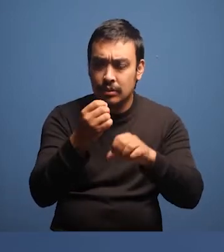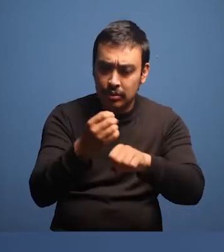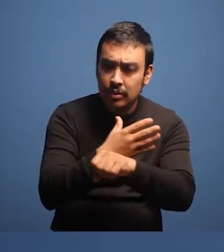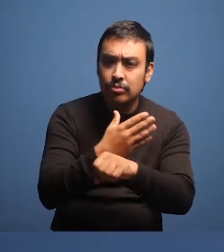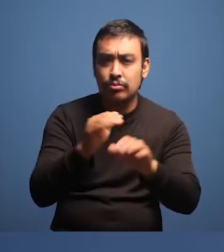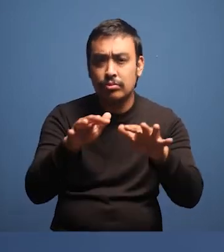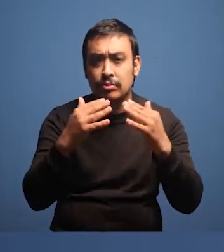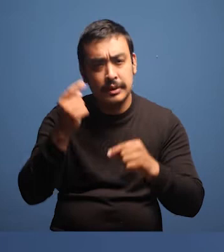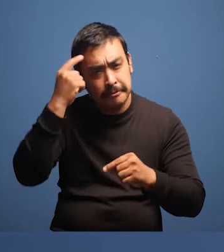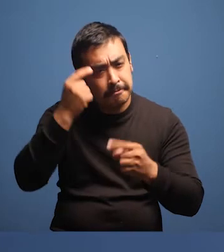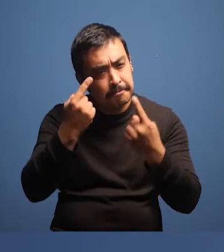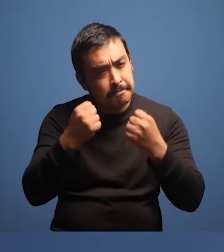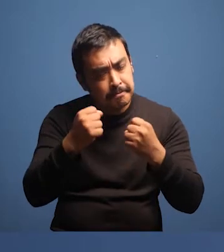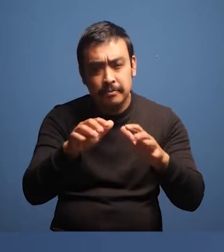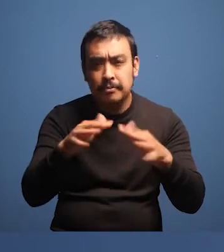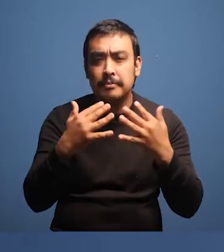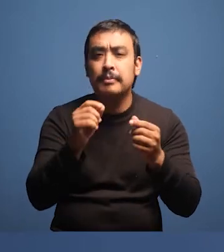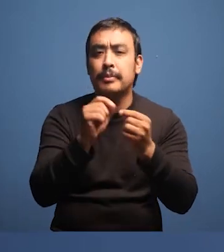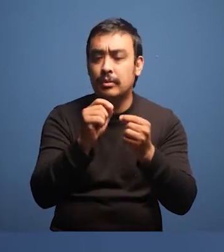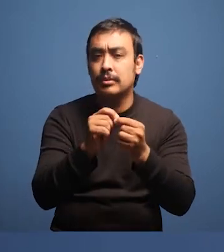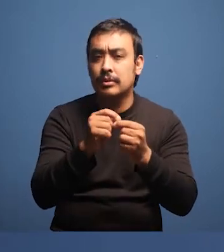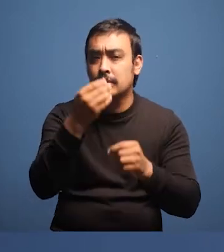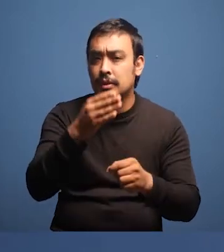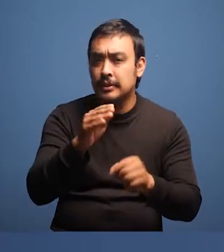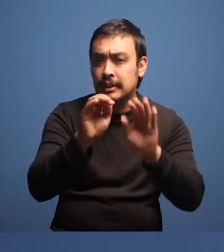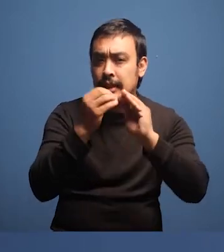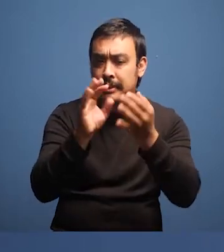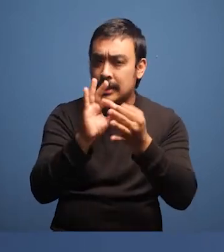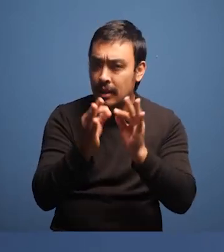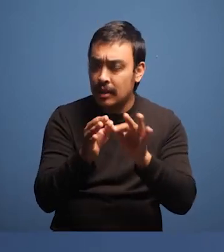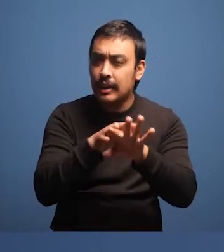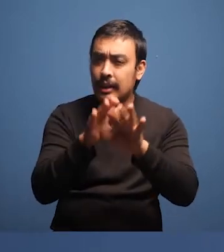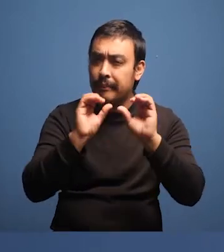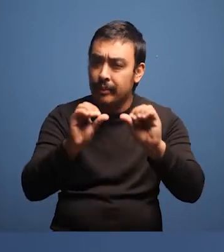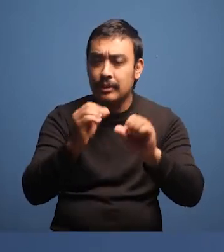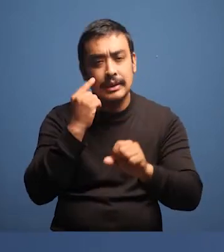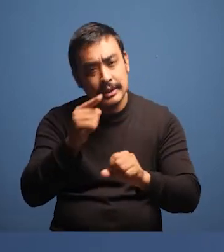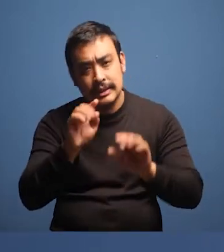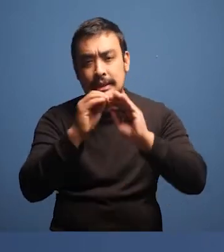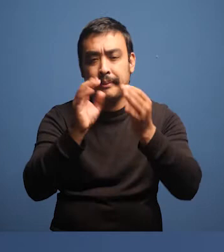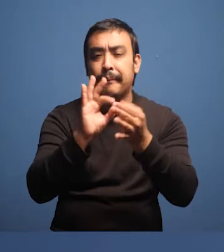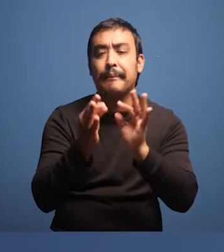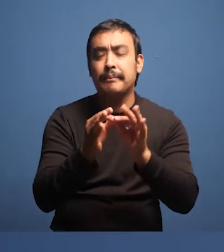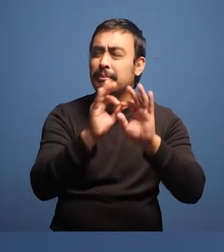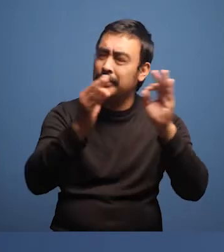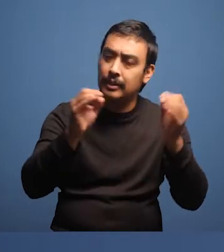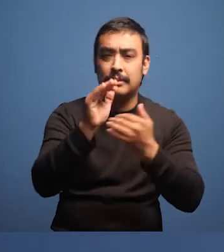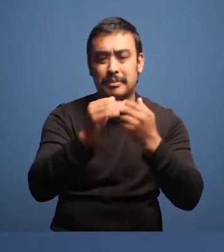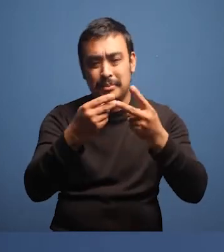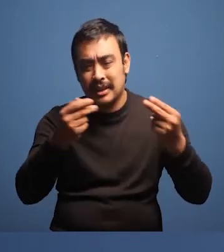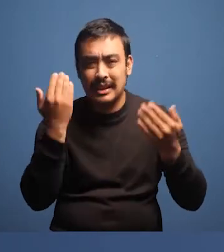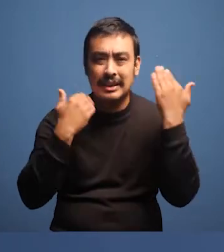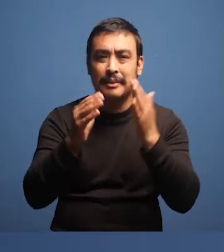मेन्टल हेल्थमा चाहिँ कस्तो कस्तो असर पार्ने हुन्छ यस्तो सोसियल मिडियाको धेरै युजदेखि लिएर सोसियल मिडियामा हुने विभिन्न प्रकारको ह्यारासमेन्टहरूले